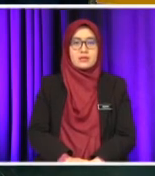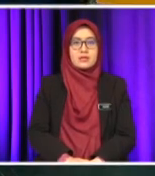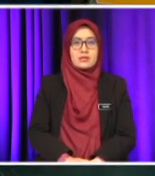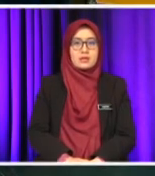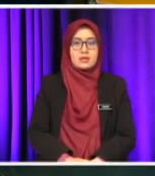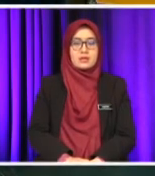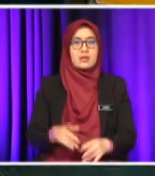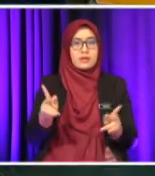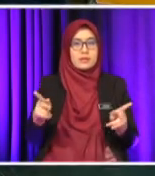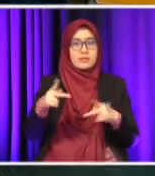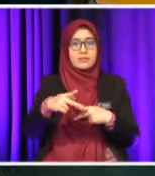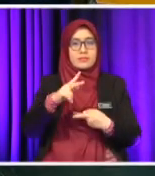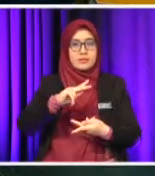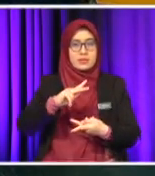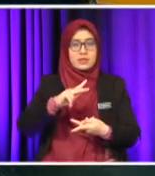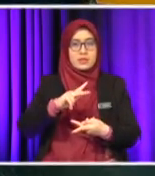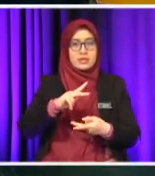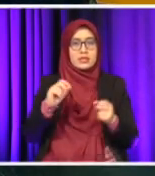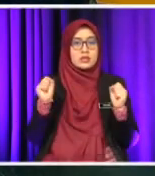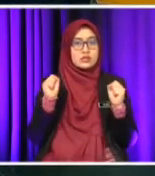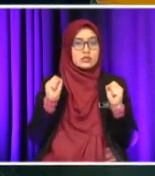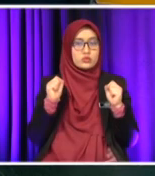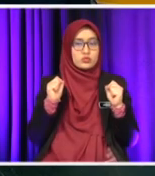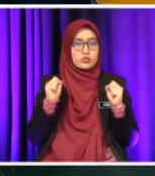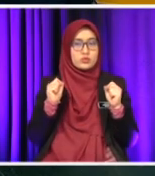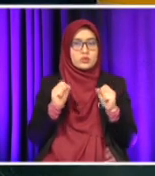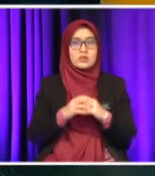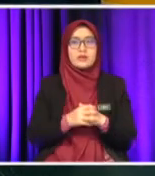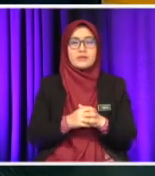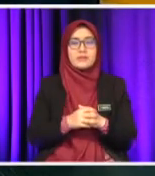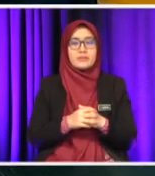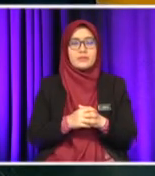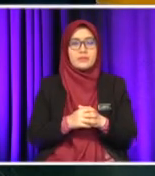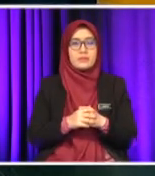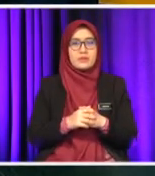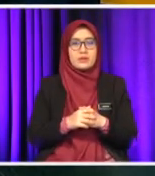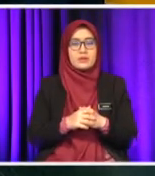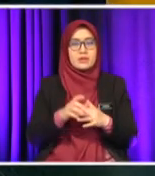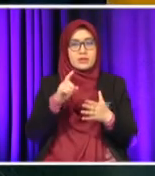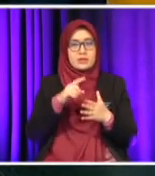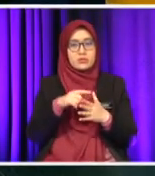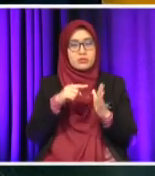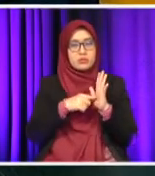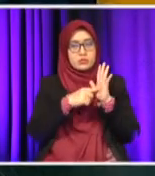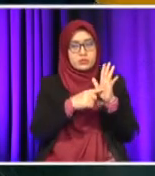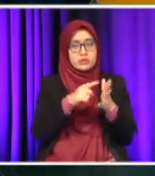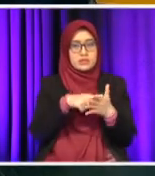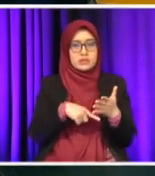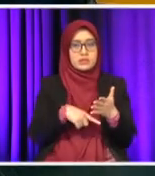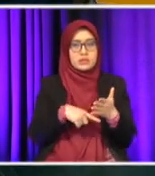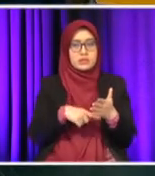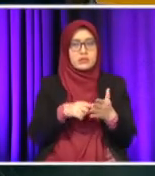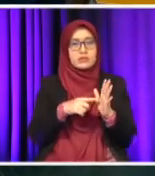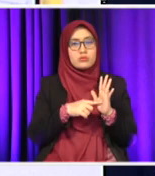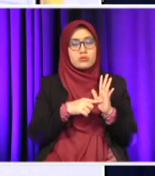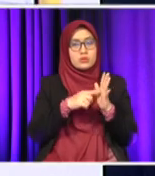maksudnya dia cuma memperlihatkan tentang produk itu Macam mana Apa fungsinya Jadi kalau